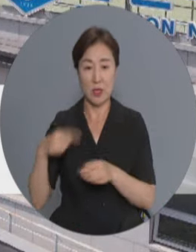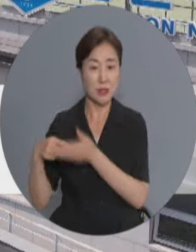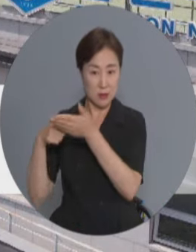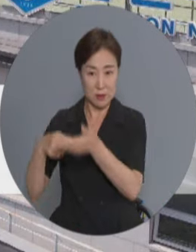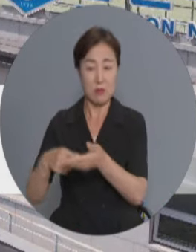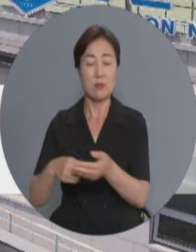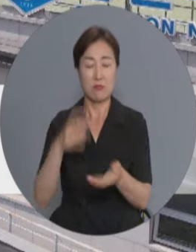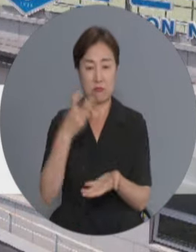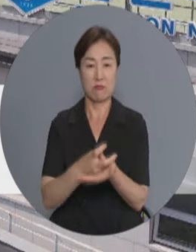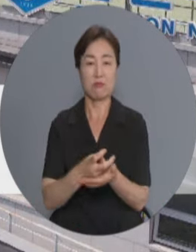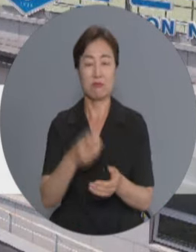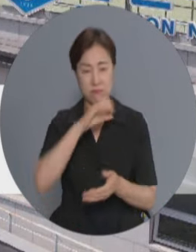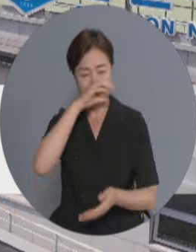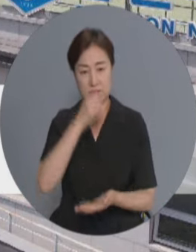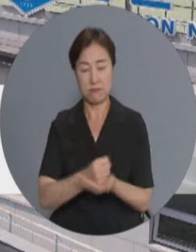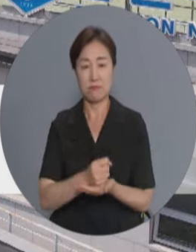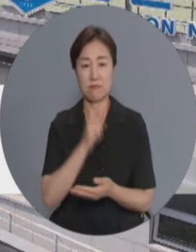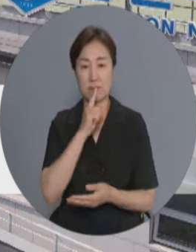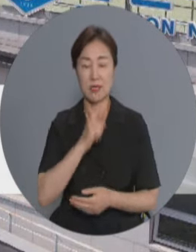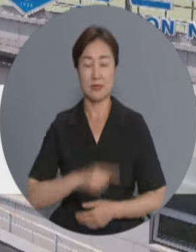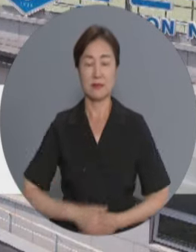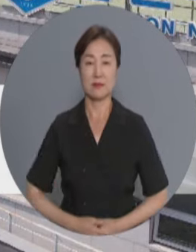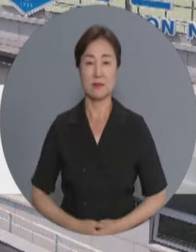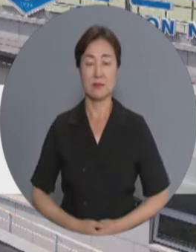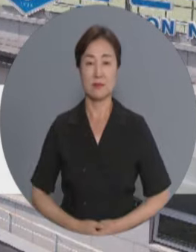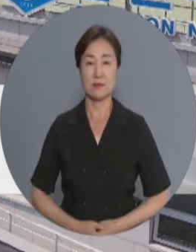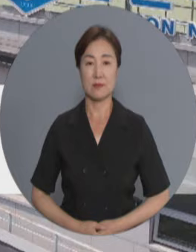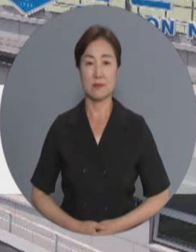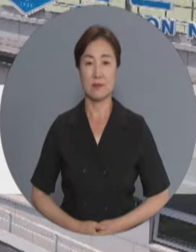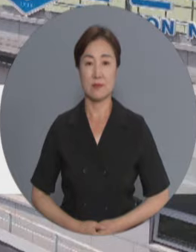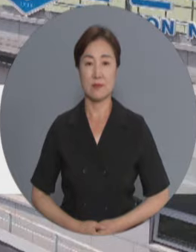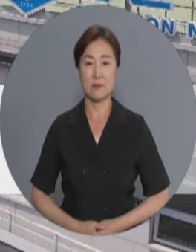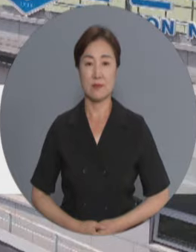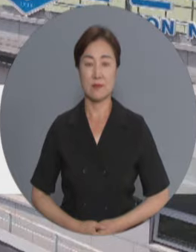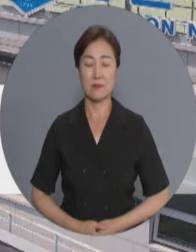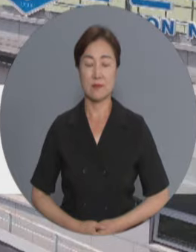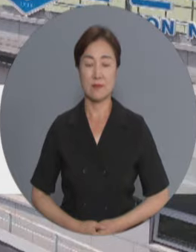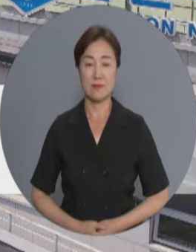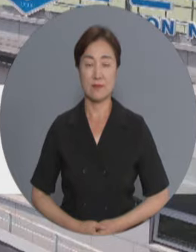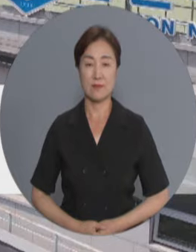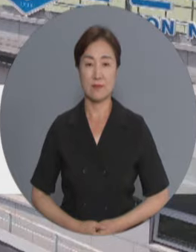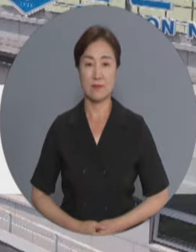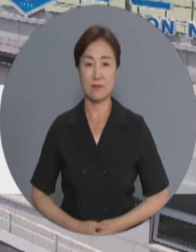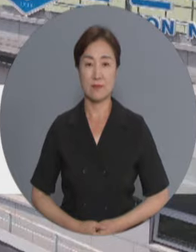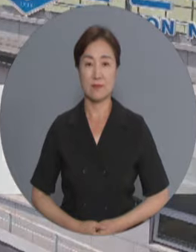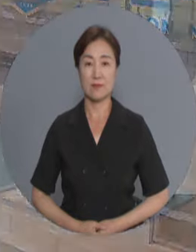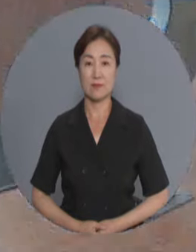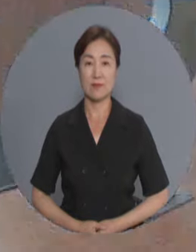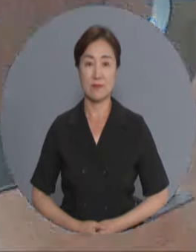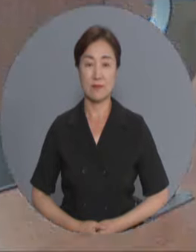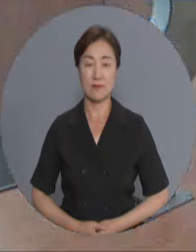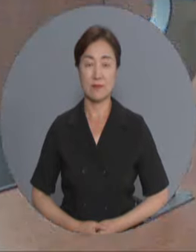적법하다는 취지로 발언해 관심을 모으고 있습니다. 김주희 기자가 보도합니다.